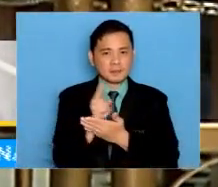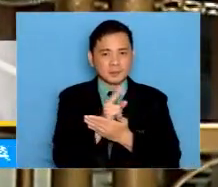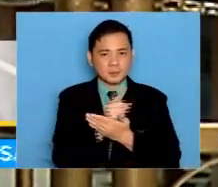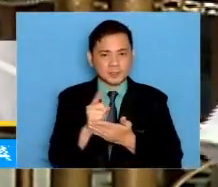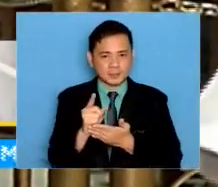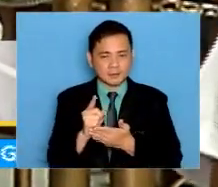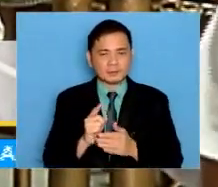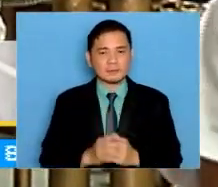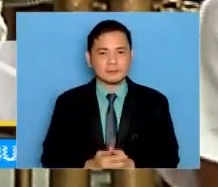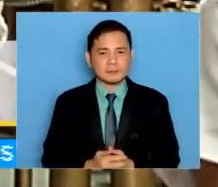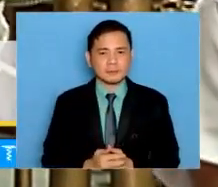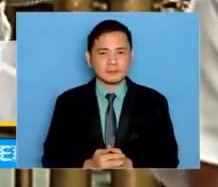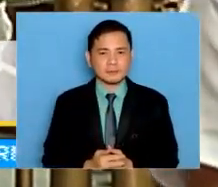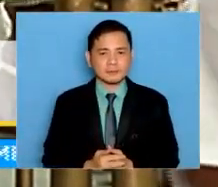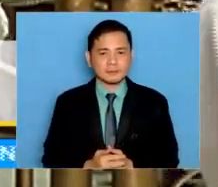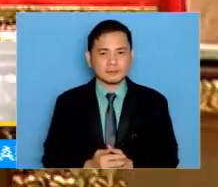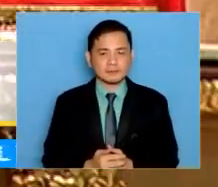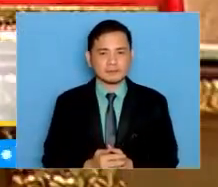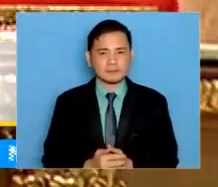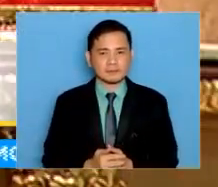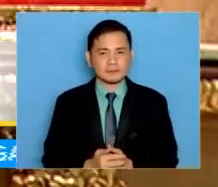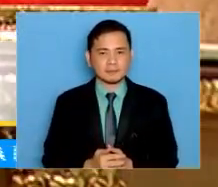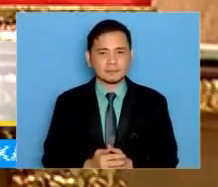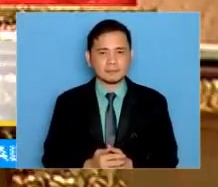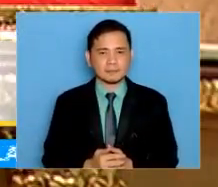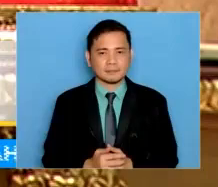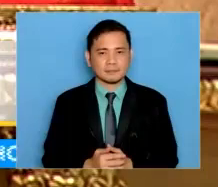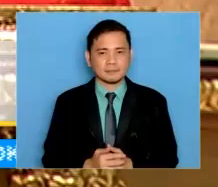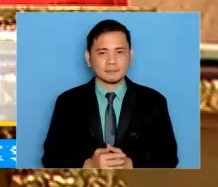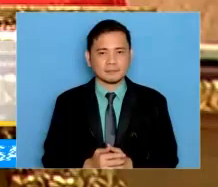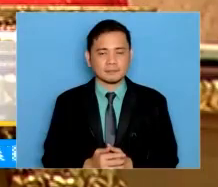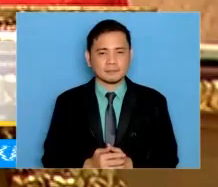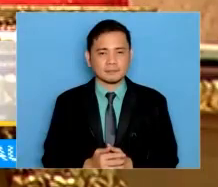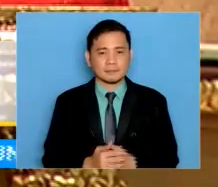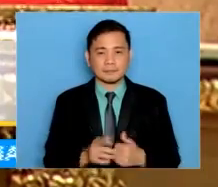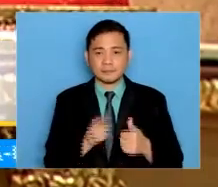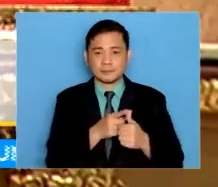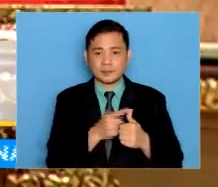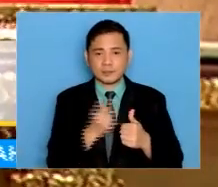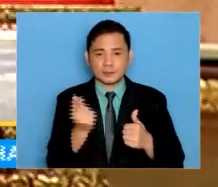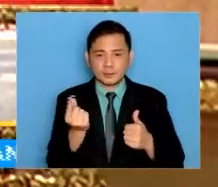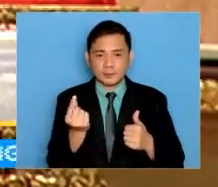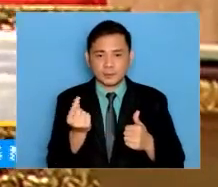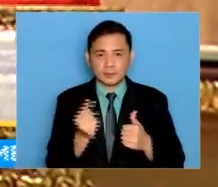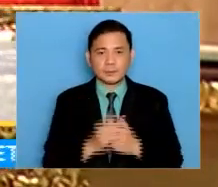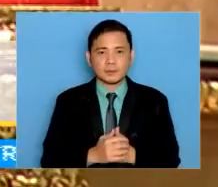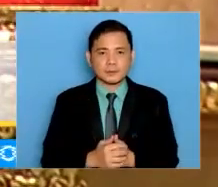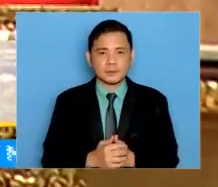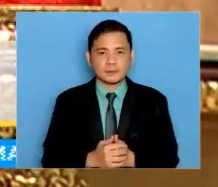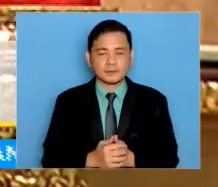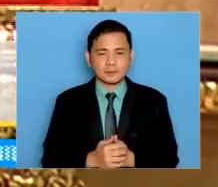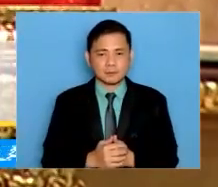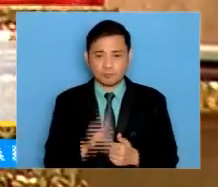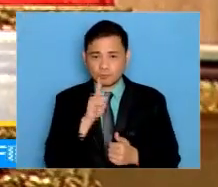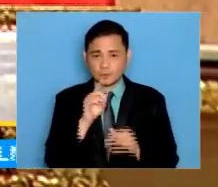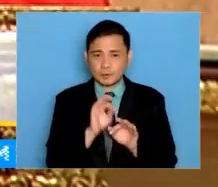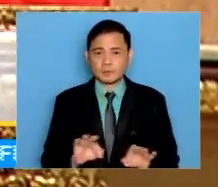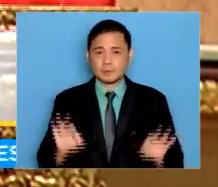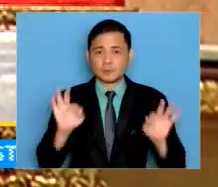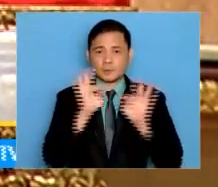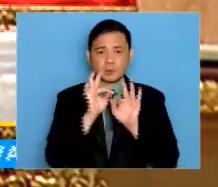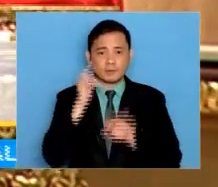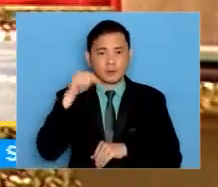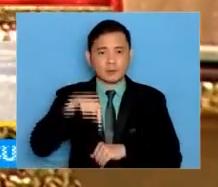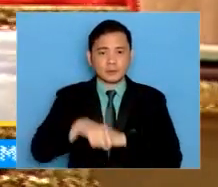mga mahal na araw? Una po, ito'y mga mahal na araw